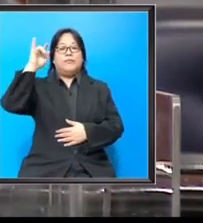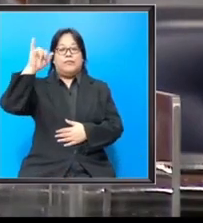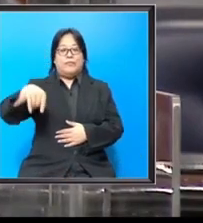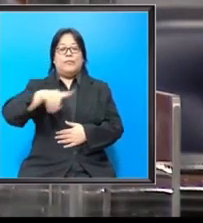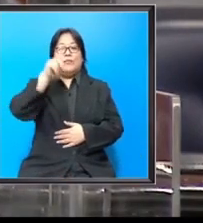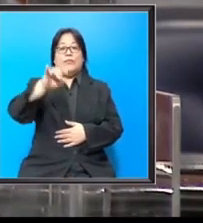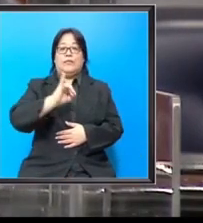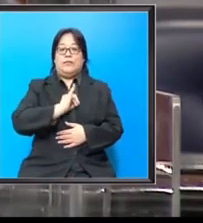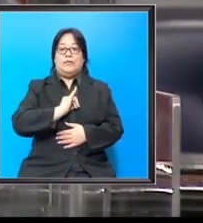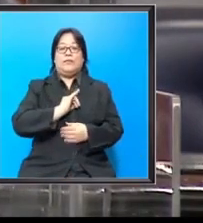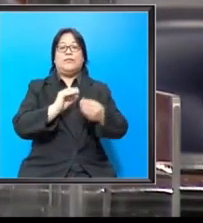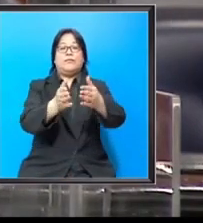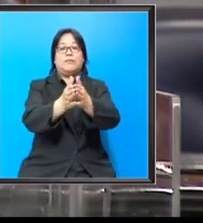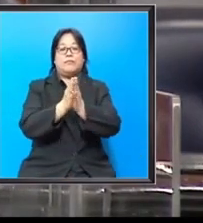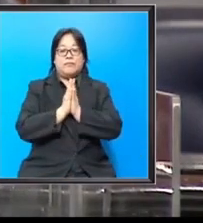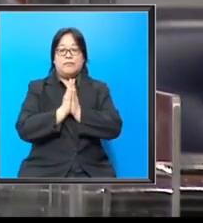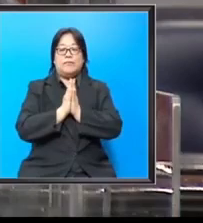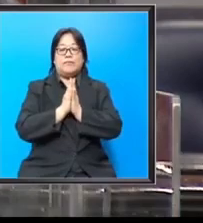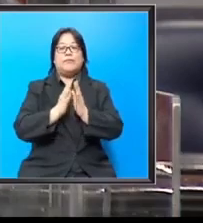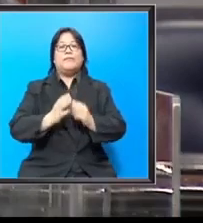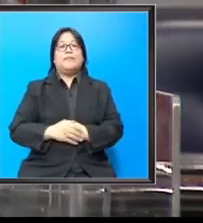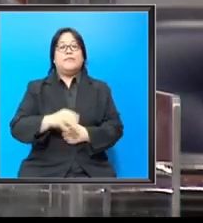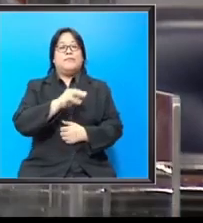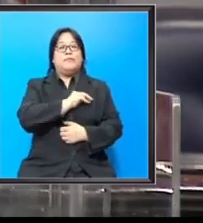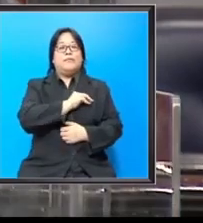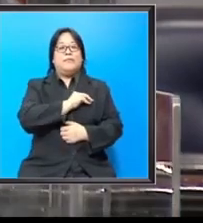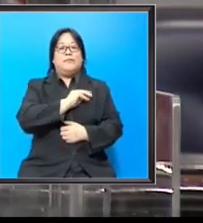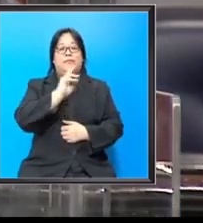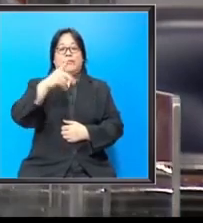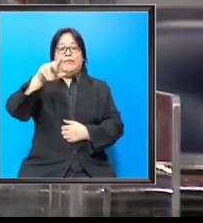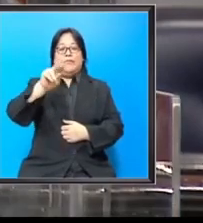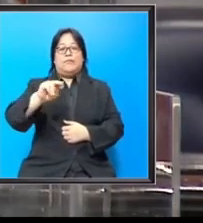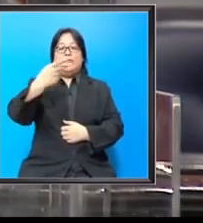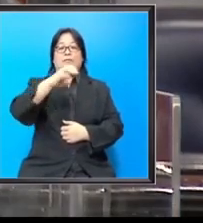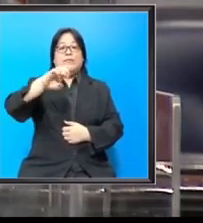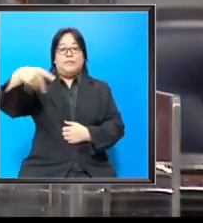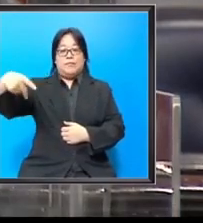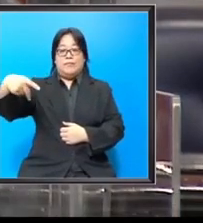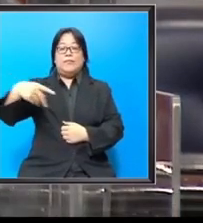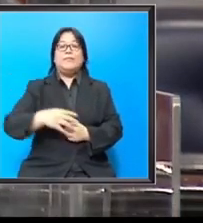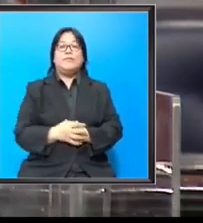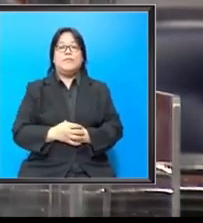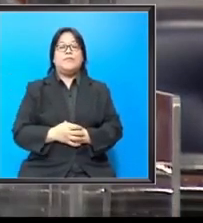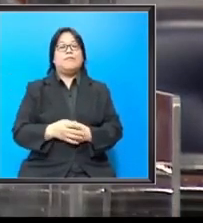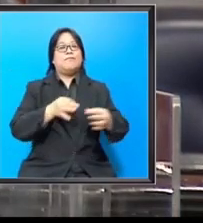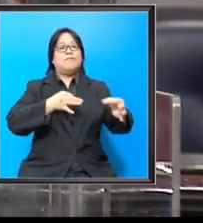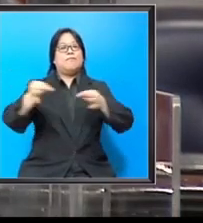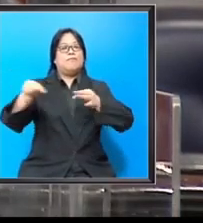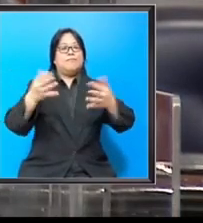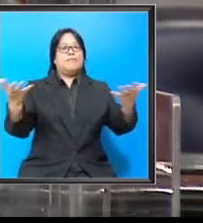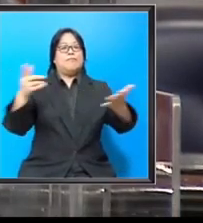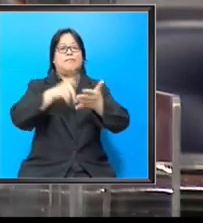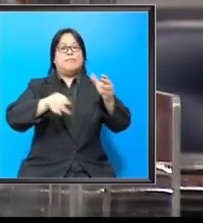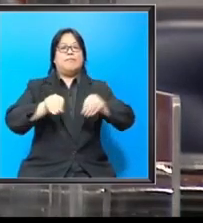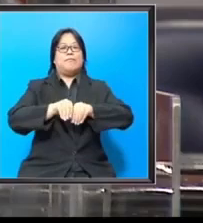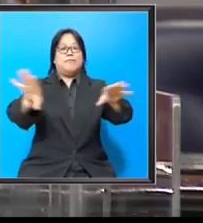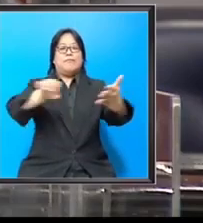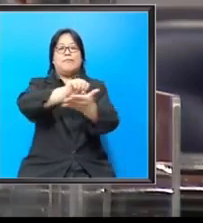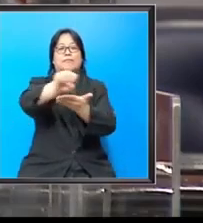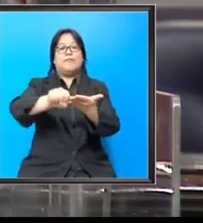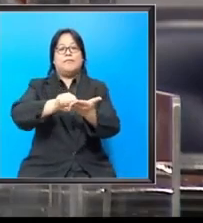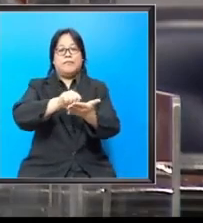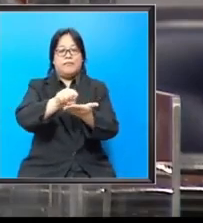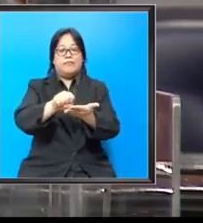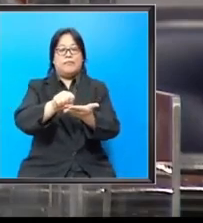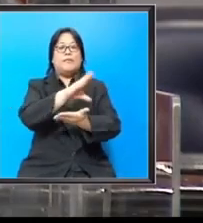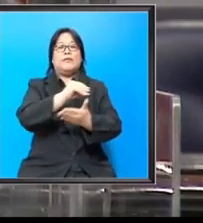soklan saya memohon menteri perdagangan dalam negeri dan hak-hak pengguna menyatakan perkembangan siasatan